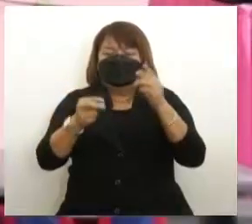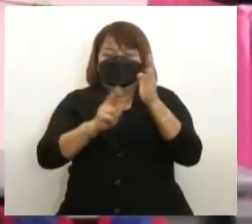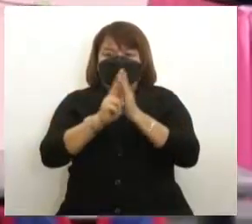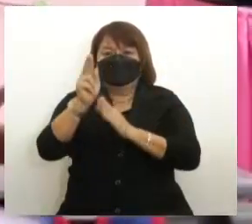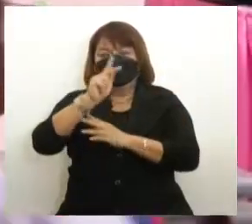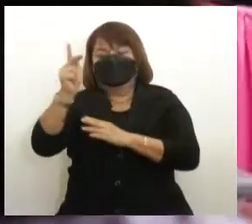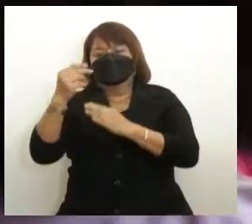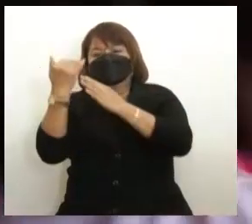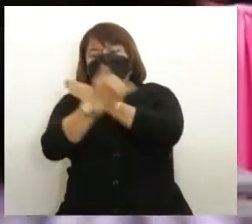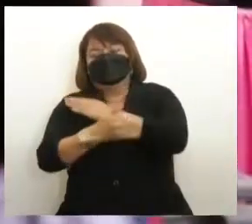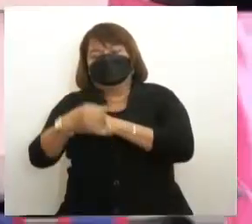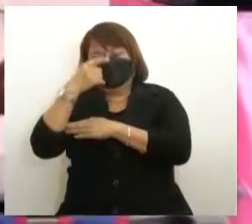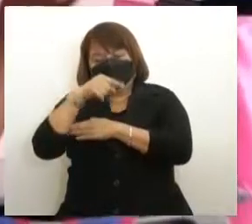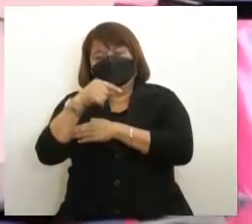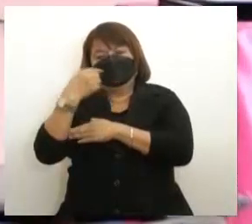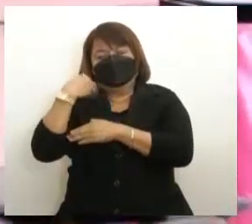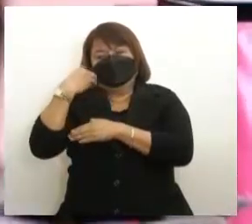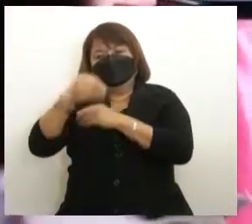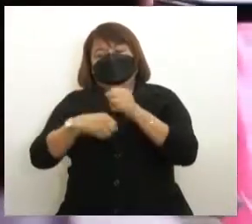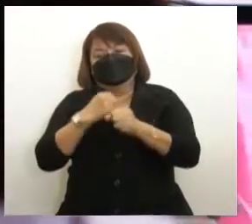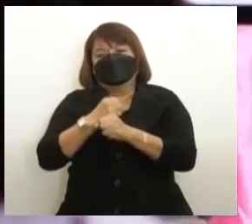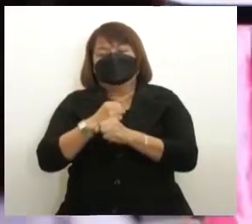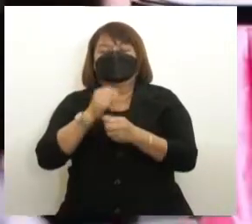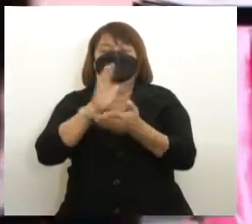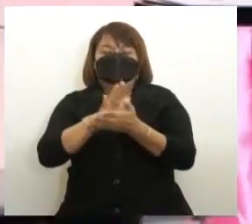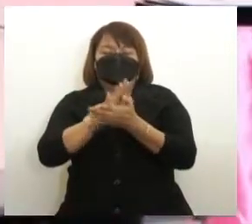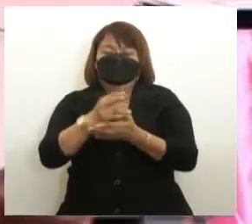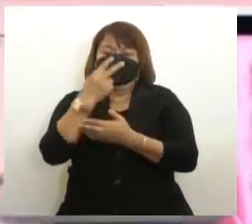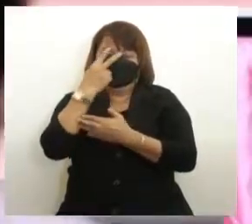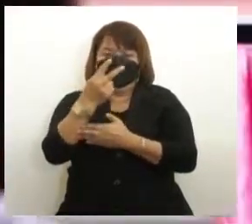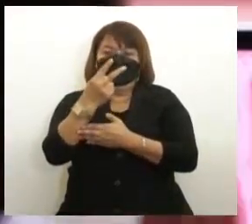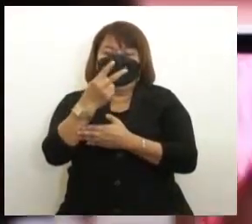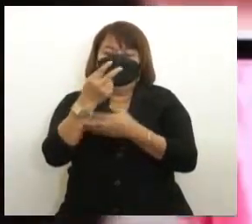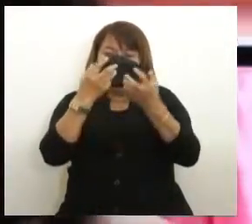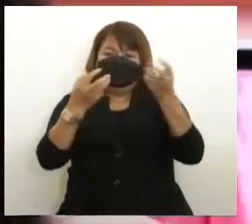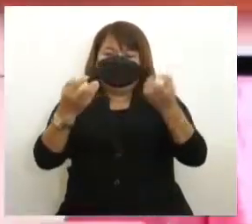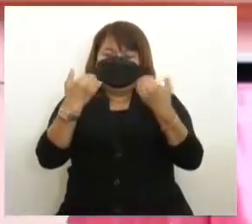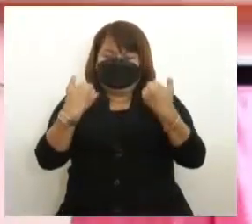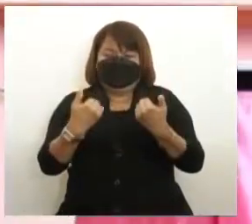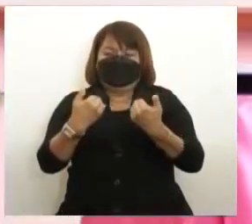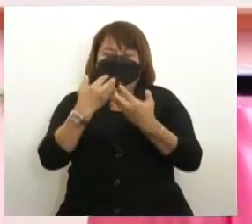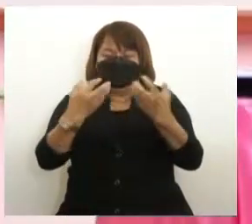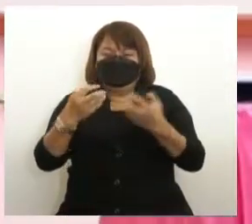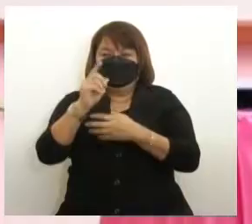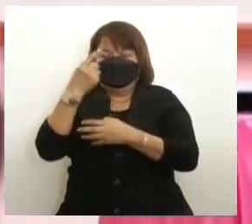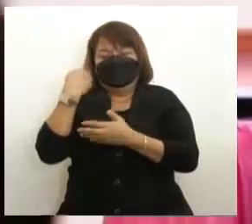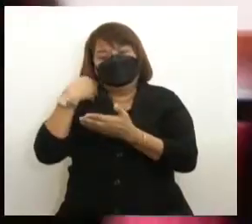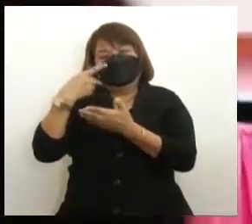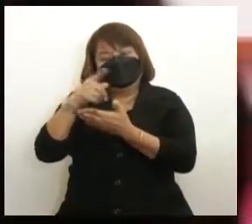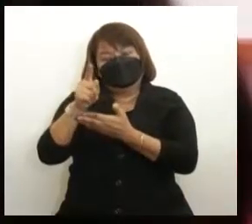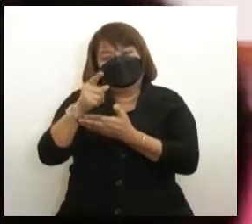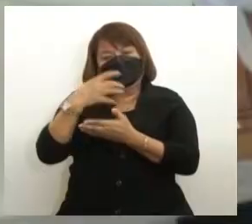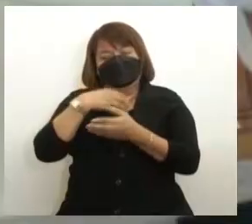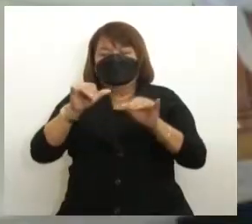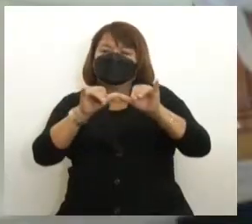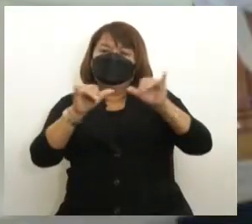ดับประเทศในทุกๆปีทางโรงเรียนจึงเห็นว่านวัตกรรมนี้เป็นนวัตกรรมที่เป็นประโยชน์จึงอยากขย